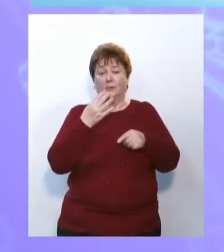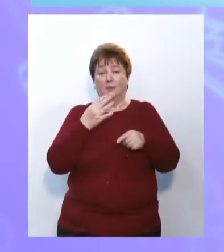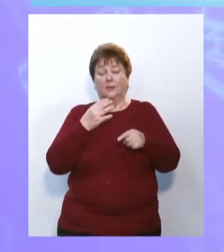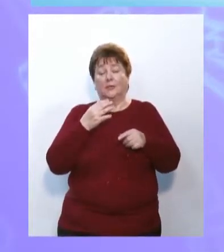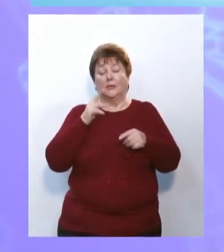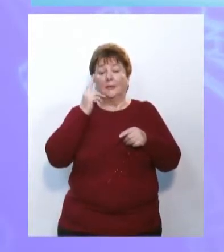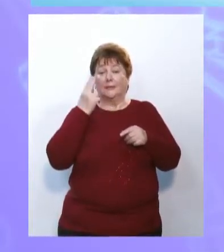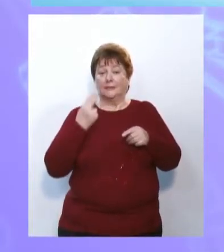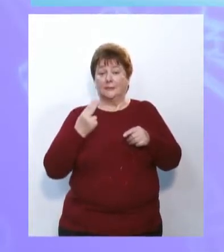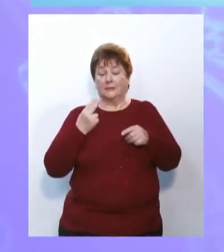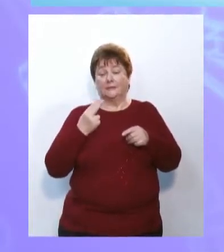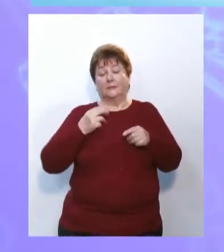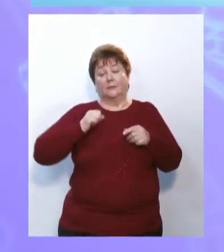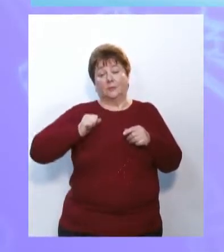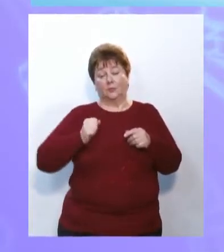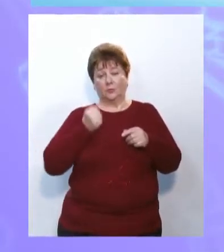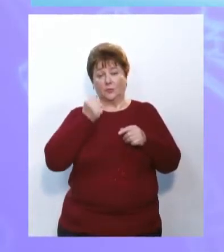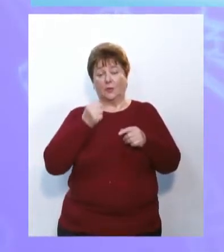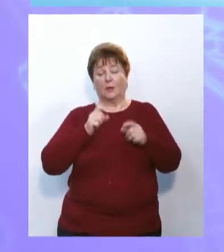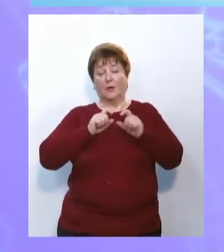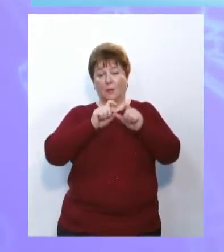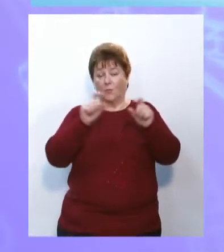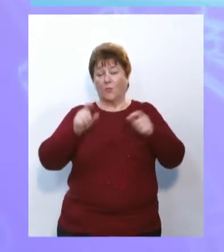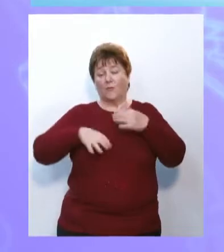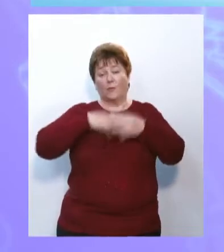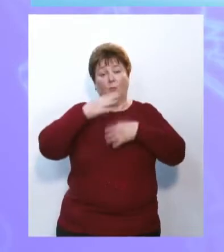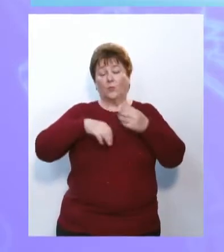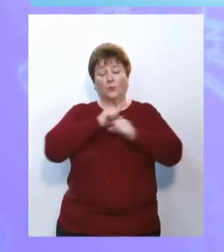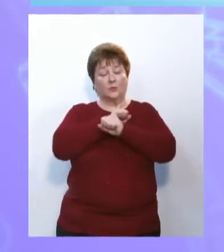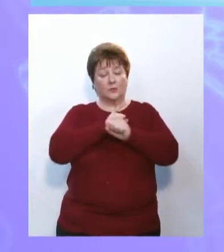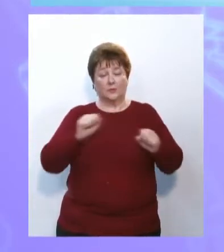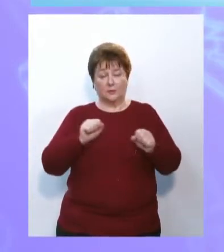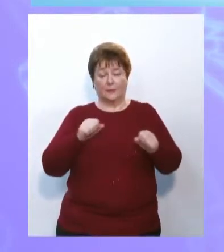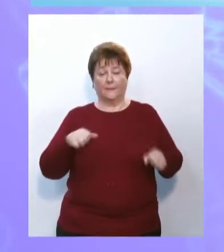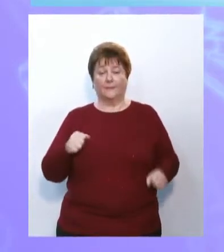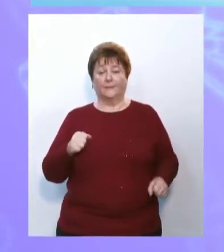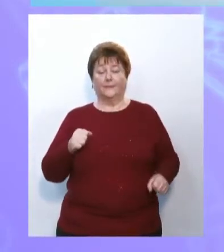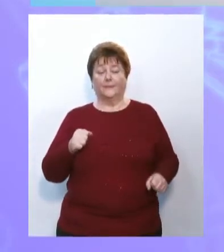с цифрами, друзья, буквы путать нам нельзя.